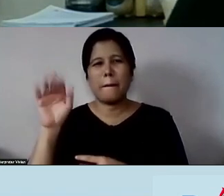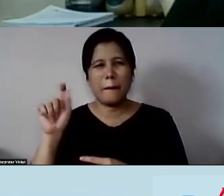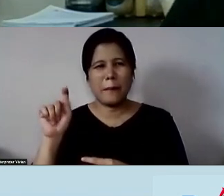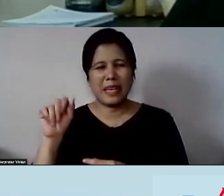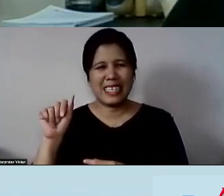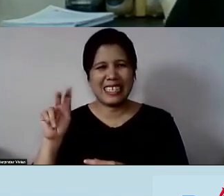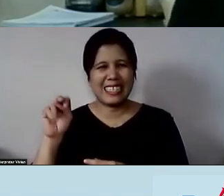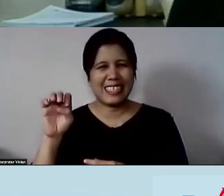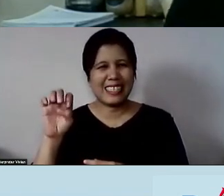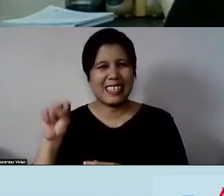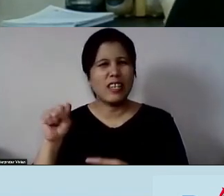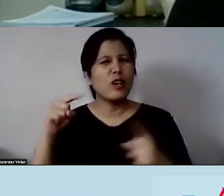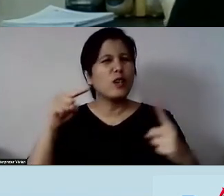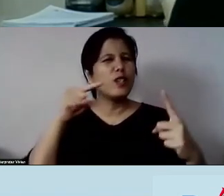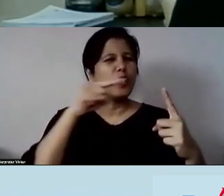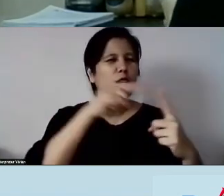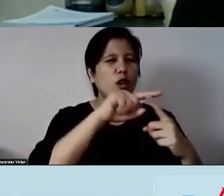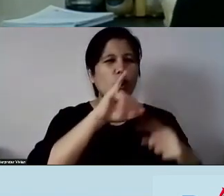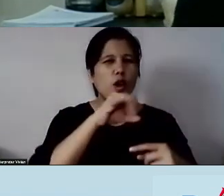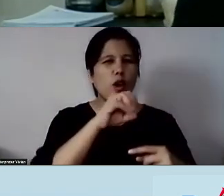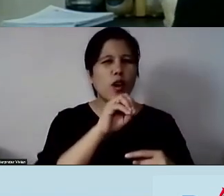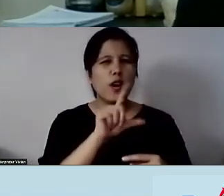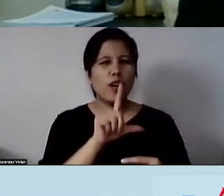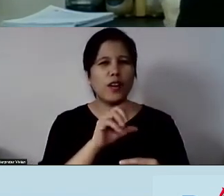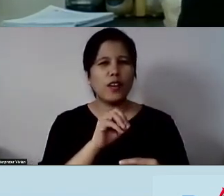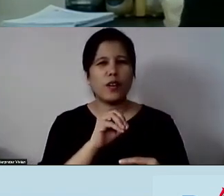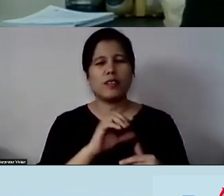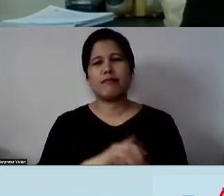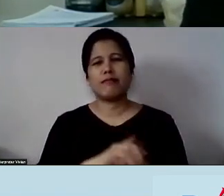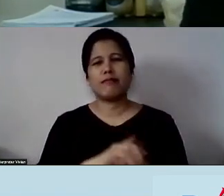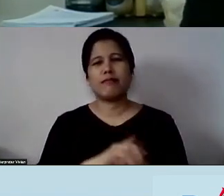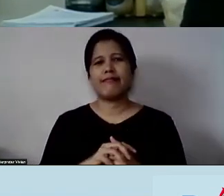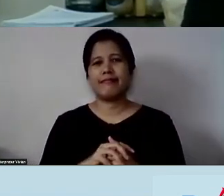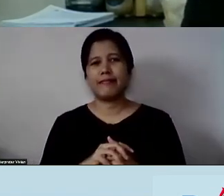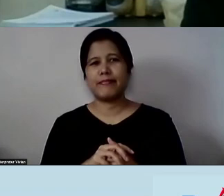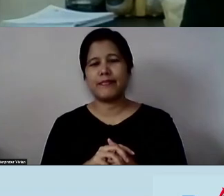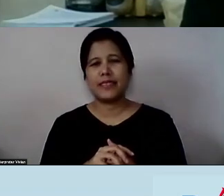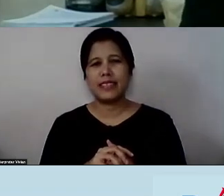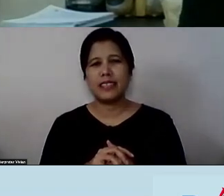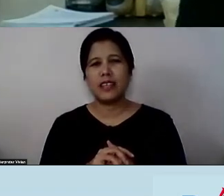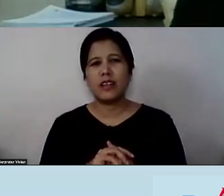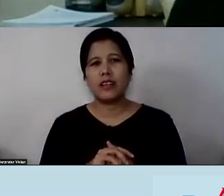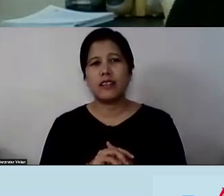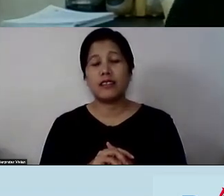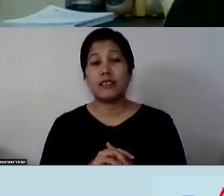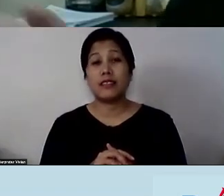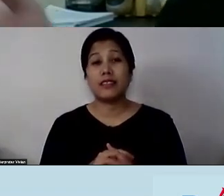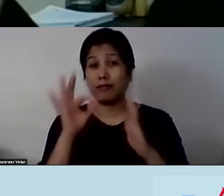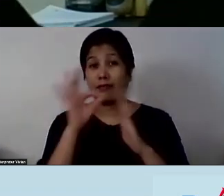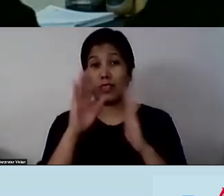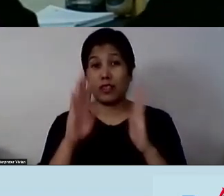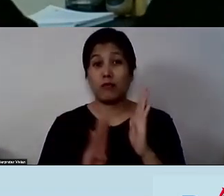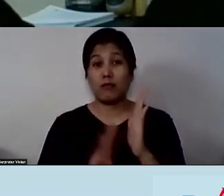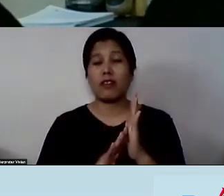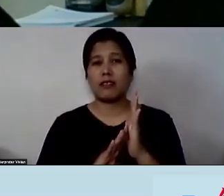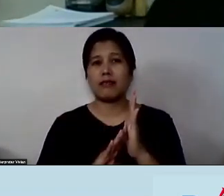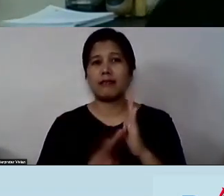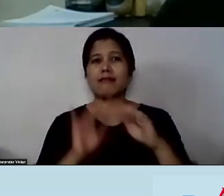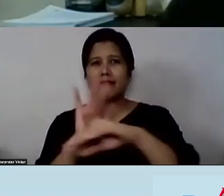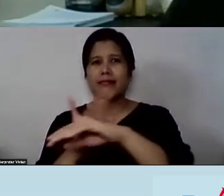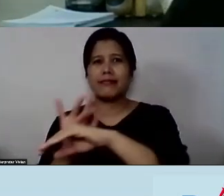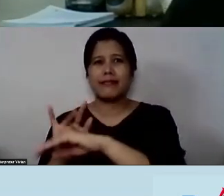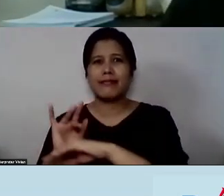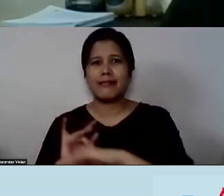O meron ba tayong nakaka-reach? Ba tayo ngayon yung ating page sa Facebook page ngayon? Na-reach ba yung mga